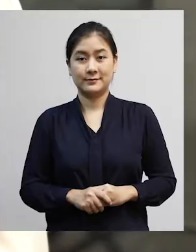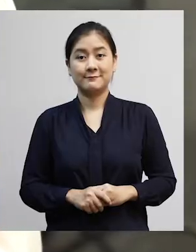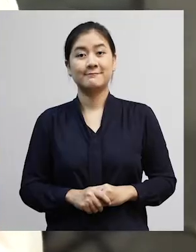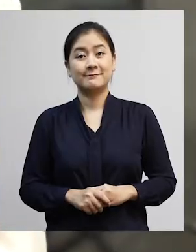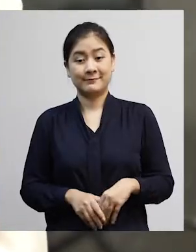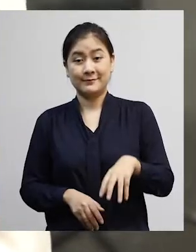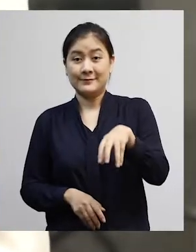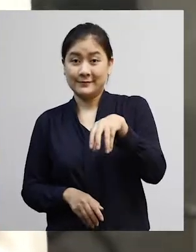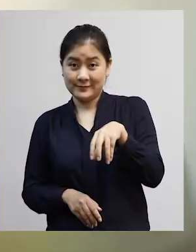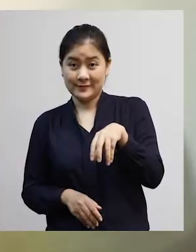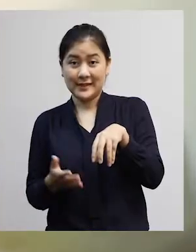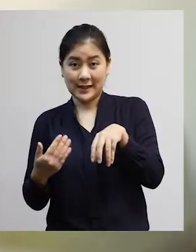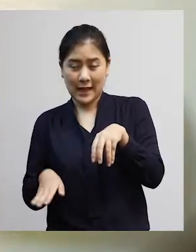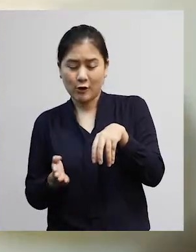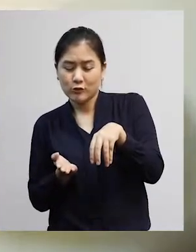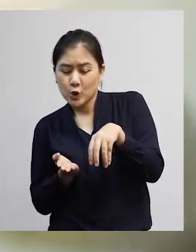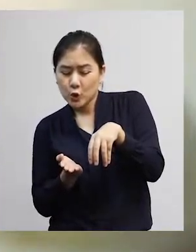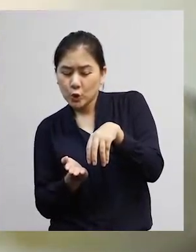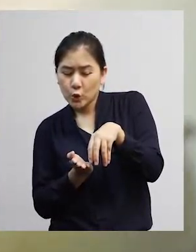ผ่าครึ่งนะคะ